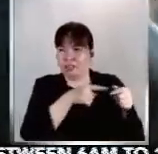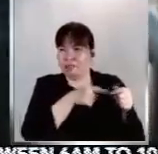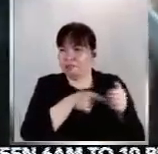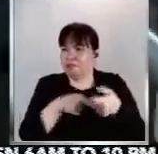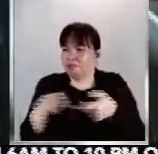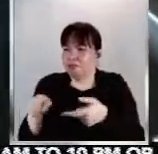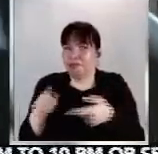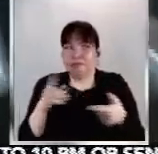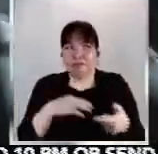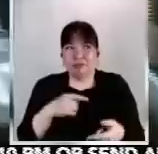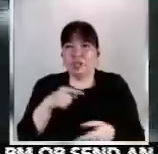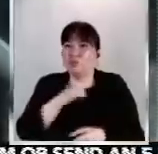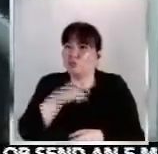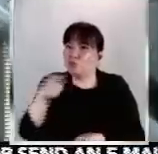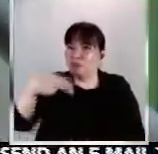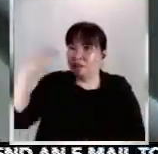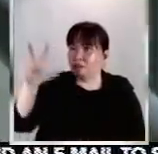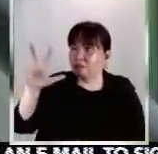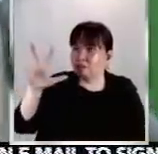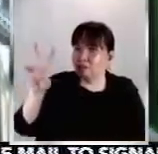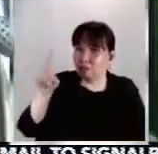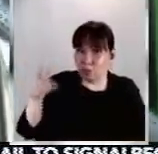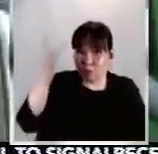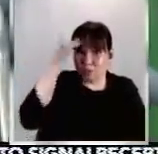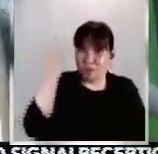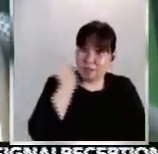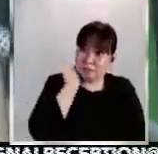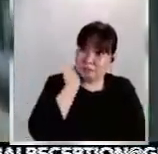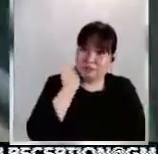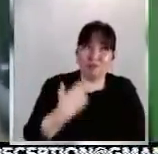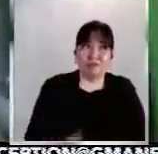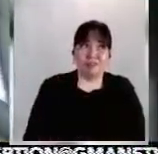Ilan? 37. Naka-fix. Ako.